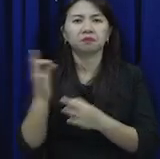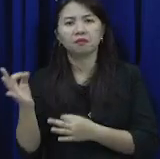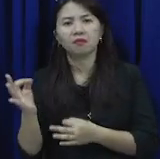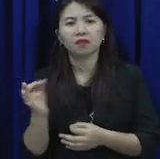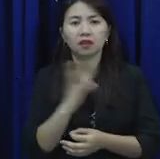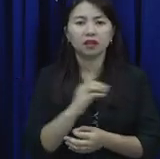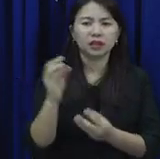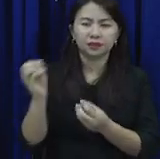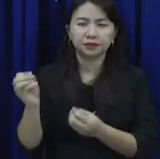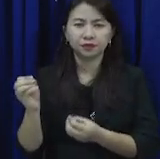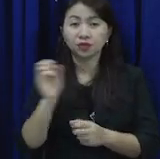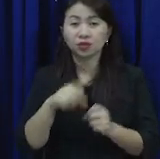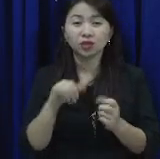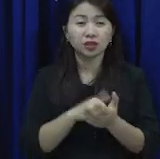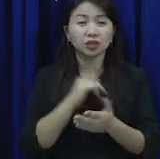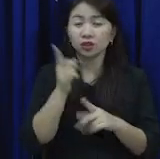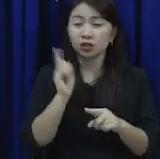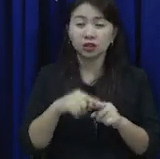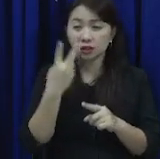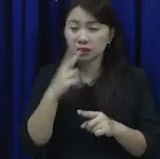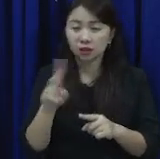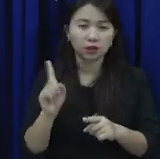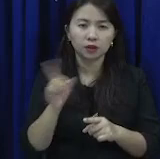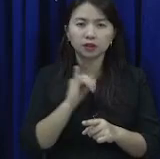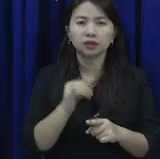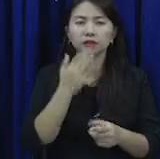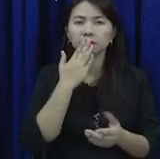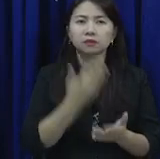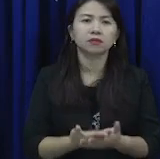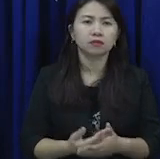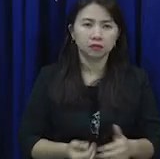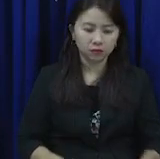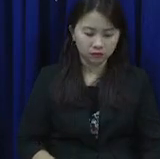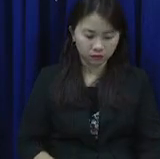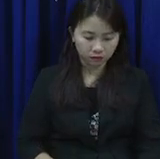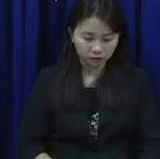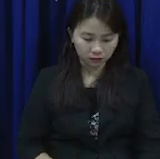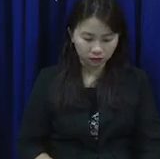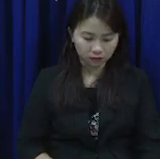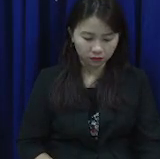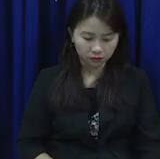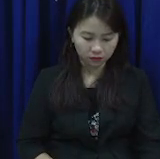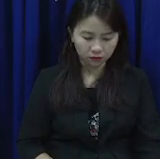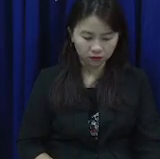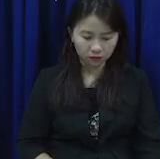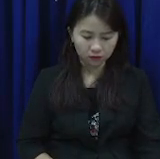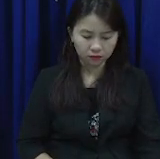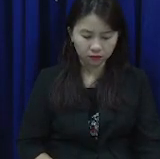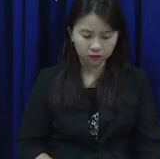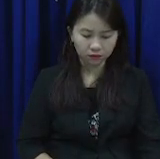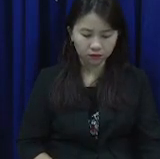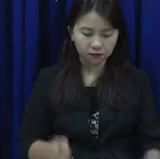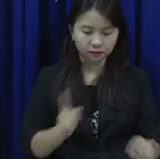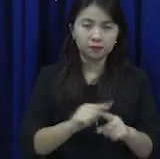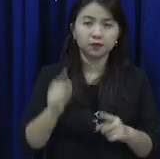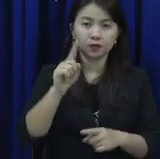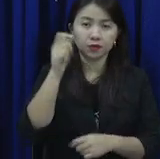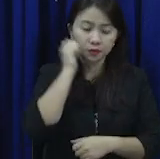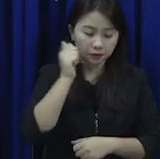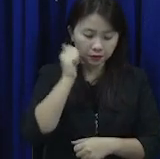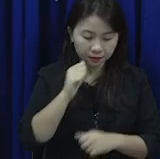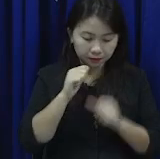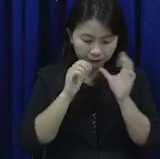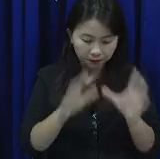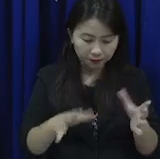niyo makita yung reality Sabi ko nga sa inyo nakaraan para mamuhay kayo sa kasinungalingan ng mundo pero You are always blessed young people